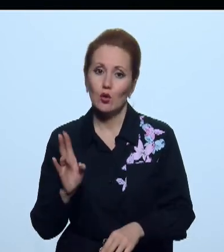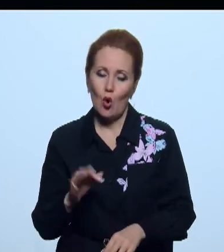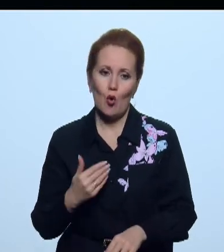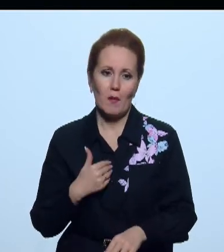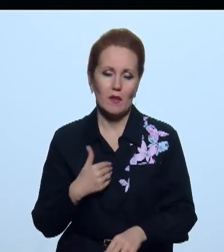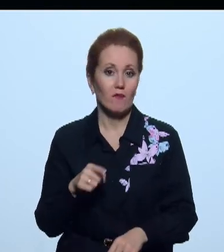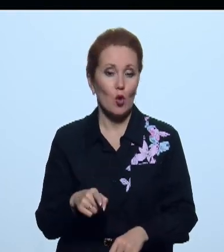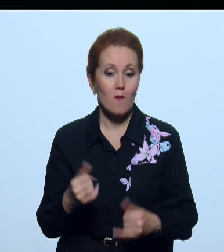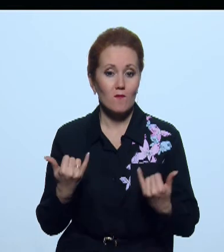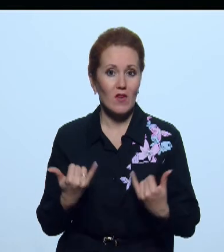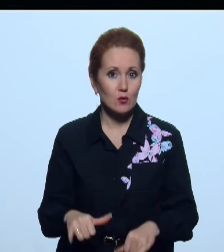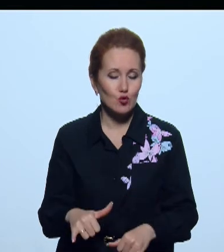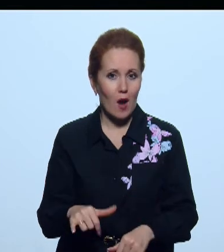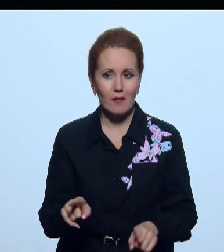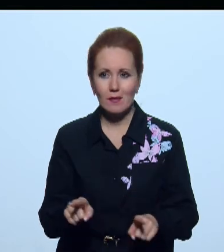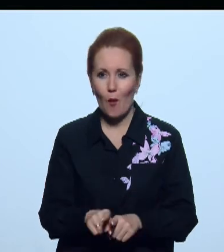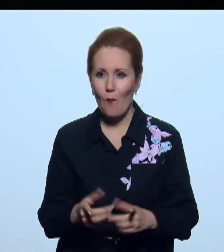меня в нем восхищает такое вот